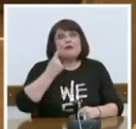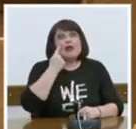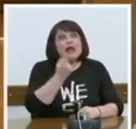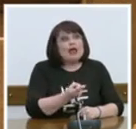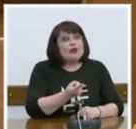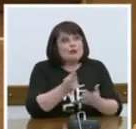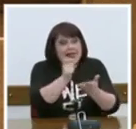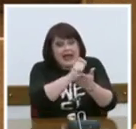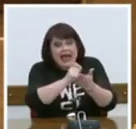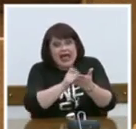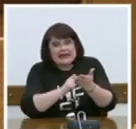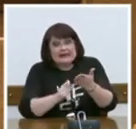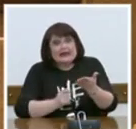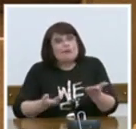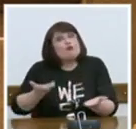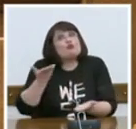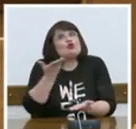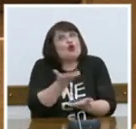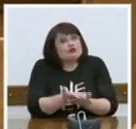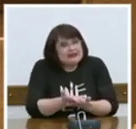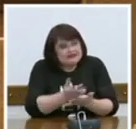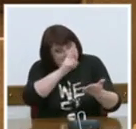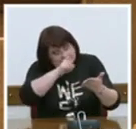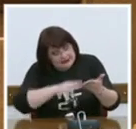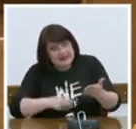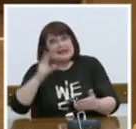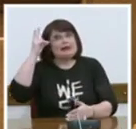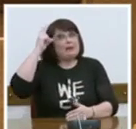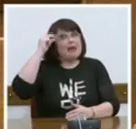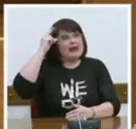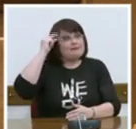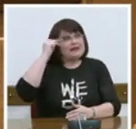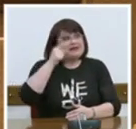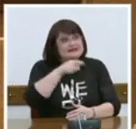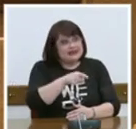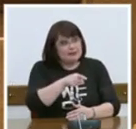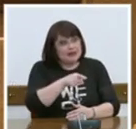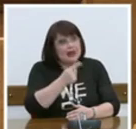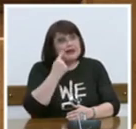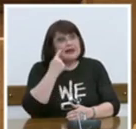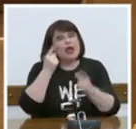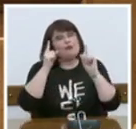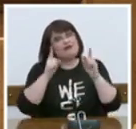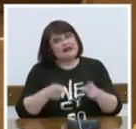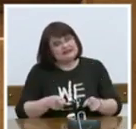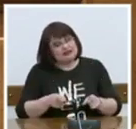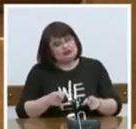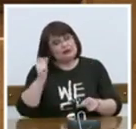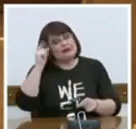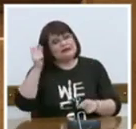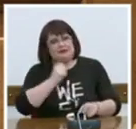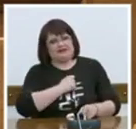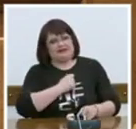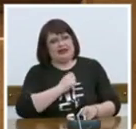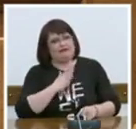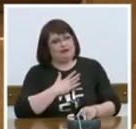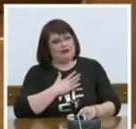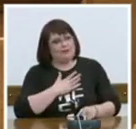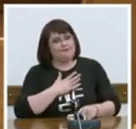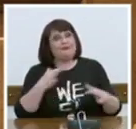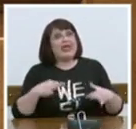χαρτί την πρότασή σας για την ανώτατη εκπαίδευση, προκειμένου να διατυπώσουμε τη γνώμη μας. Επί της